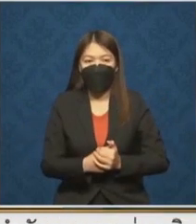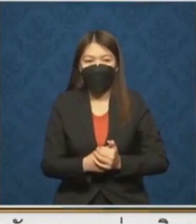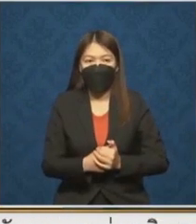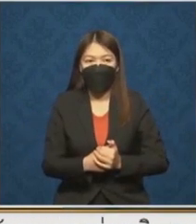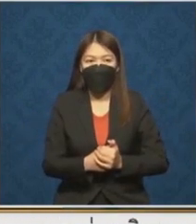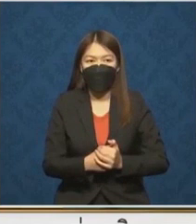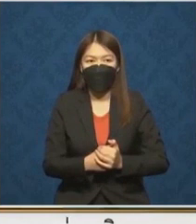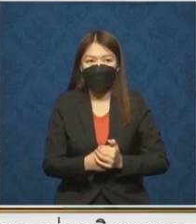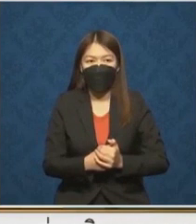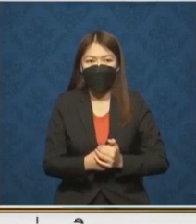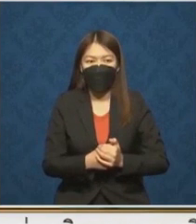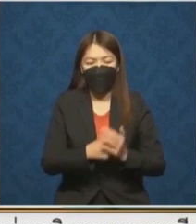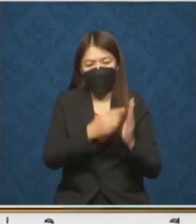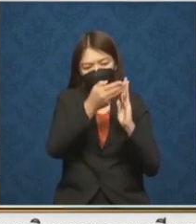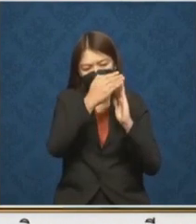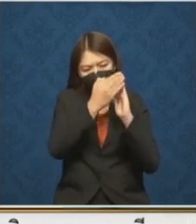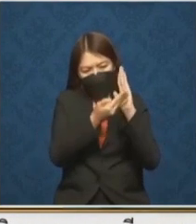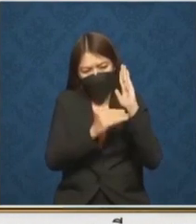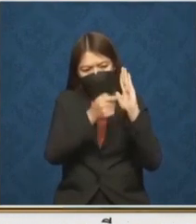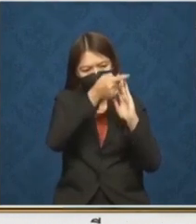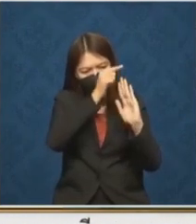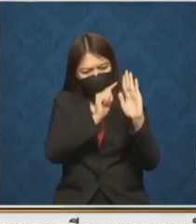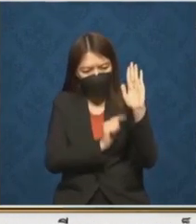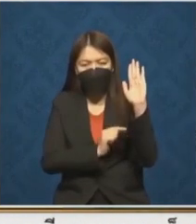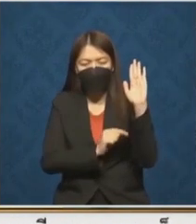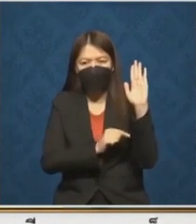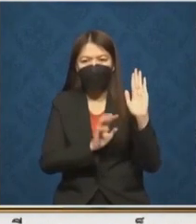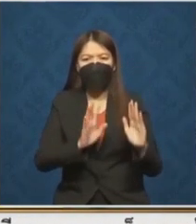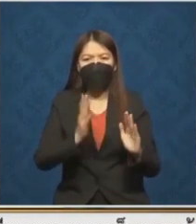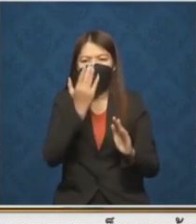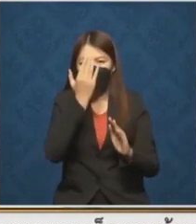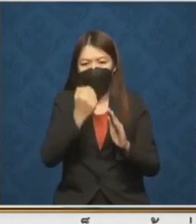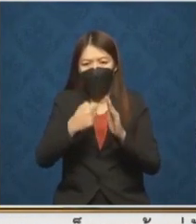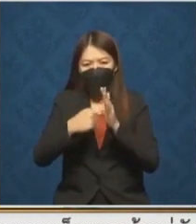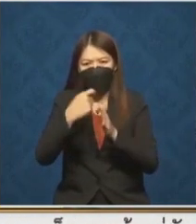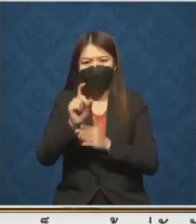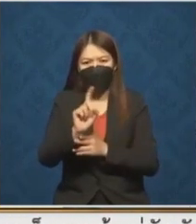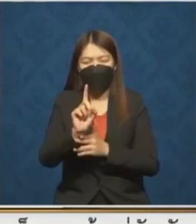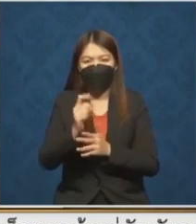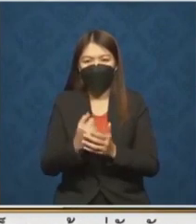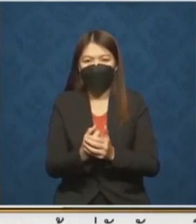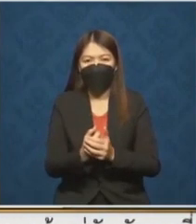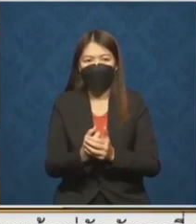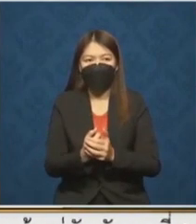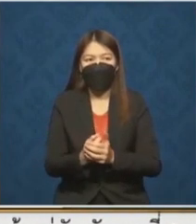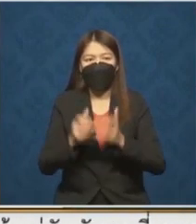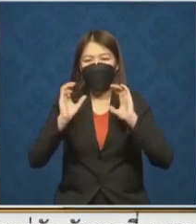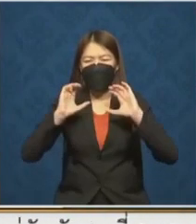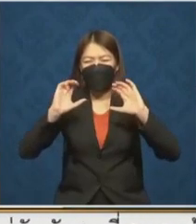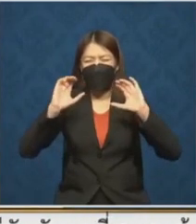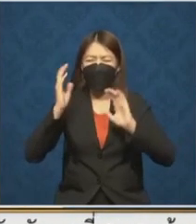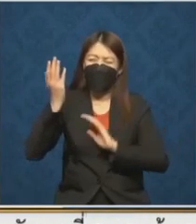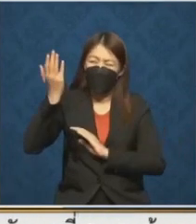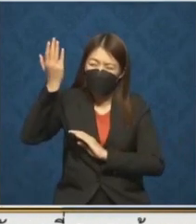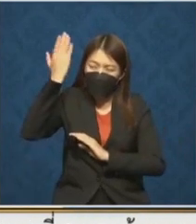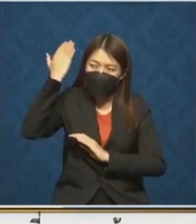เป็เพราอะไรครั เป็นเพระฟาร์มบกพ่องของอดีตของรัฐบาตงแต่